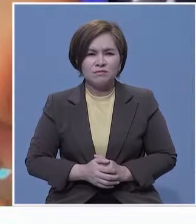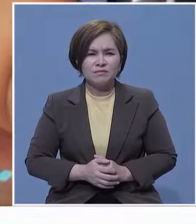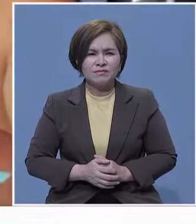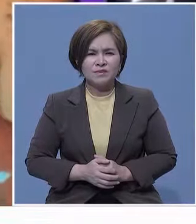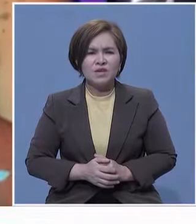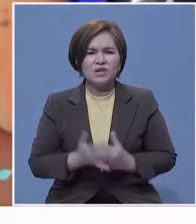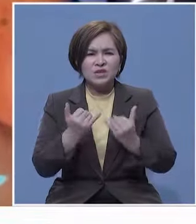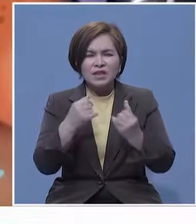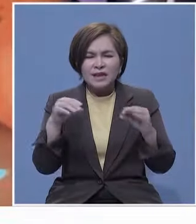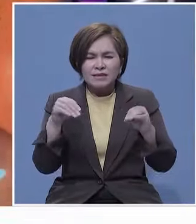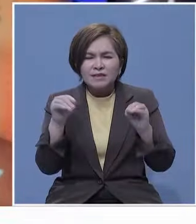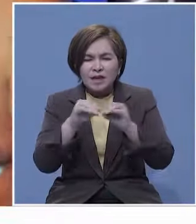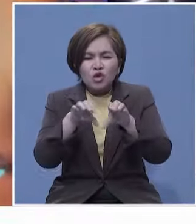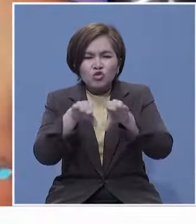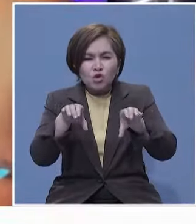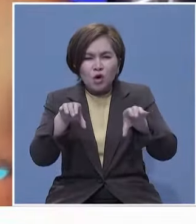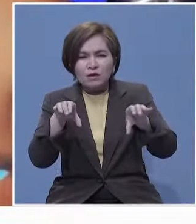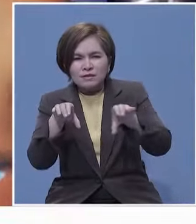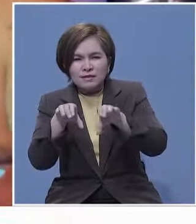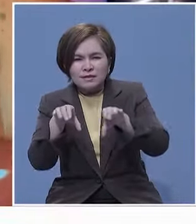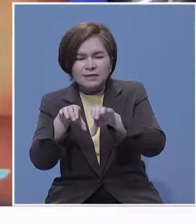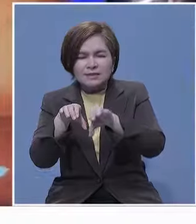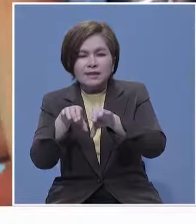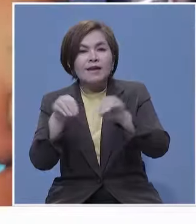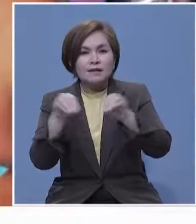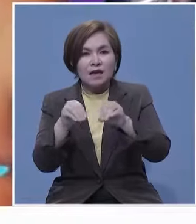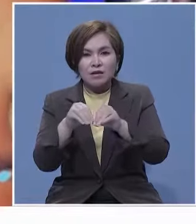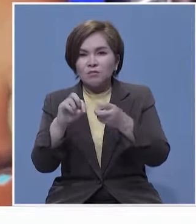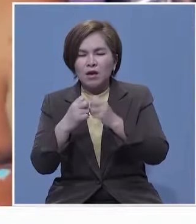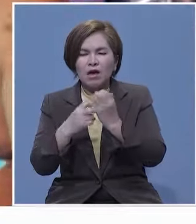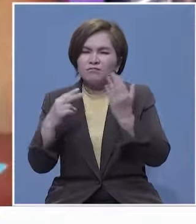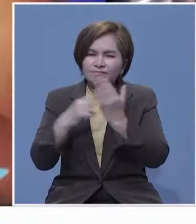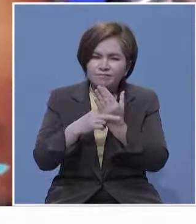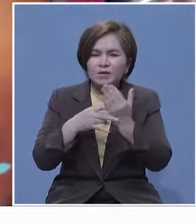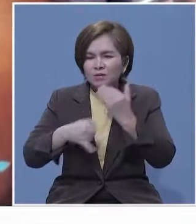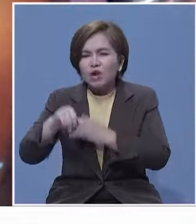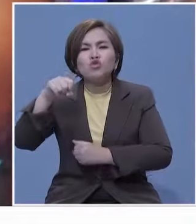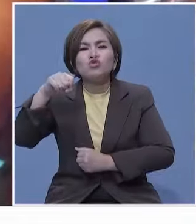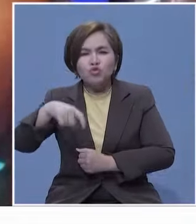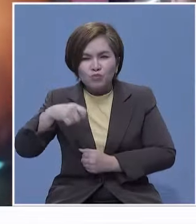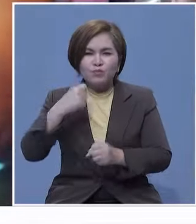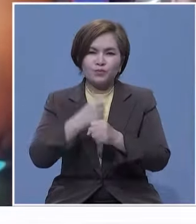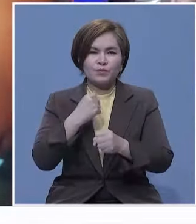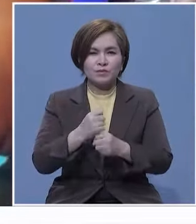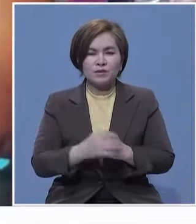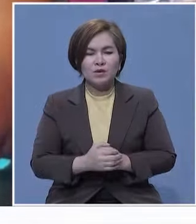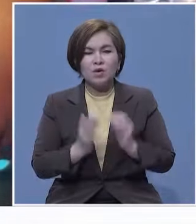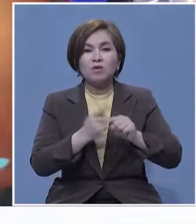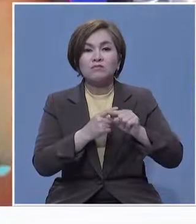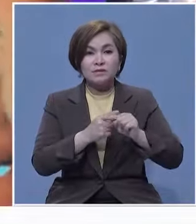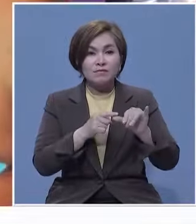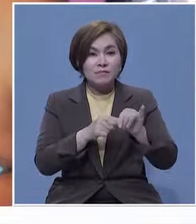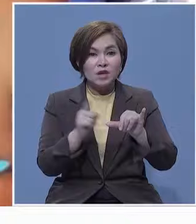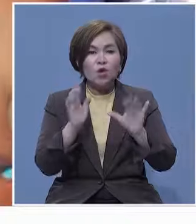รากำลังจะดันท่อจะถึงแล้วพอดีหัวเจาะมีปัญหาก็เลยเข้าไปซ่อมกันกับคนที่ป่วยนี่ก็คือเป็นดีลเลอ